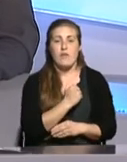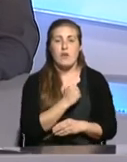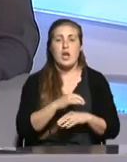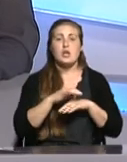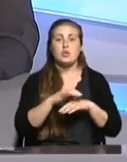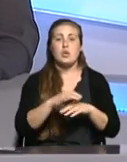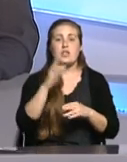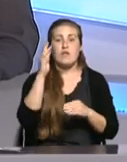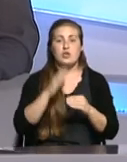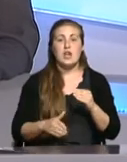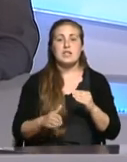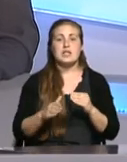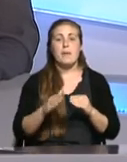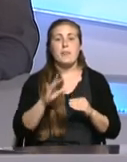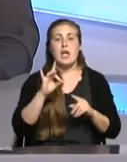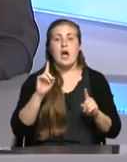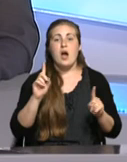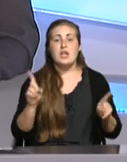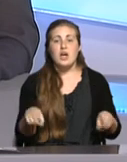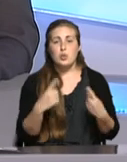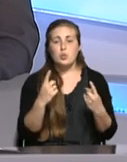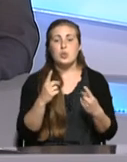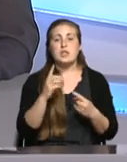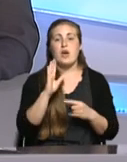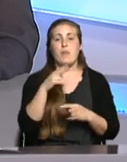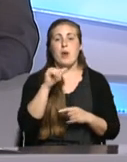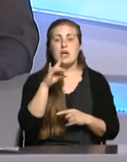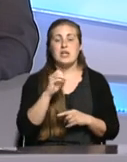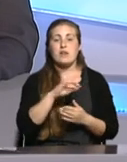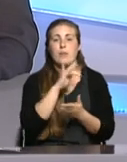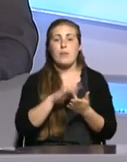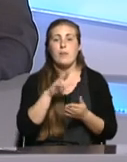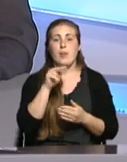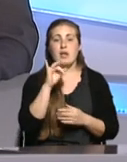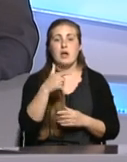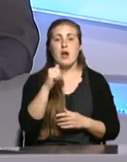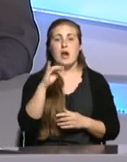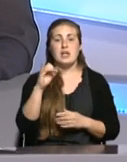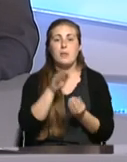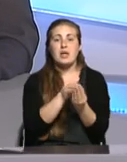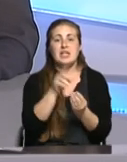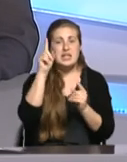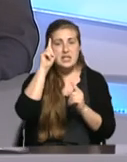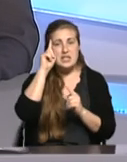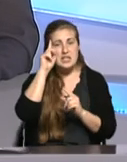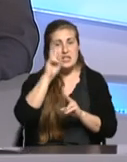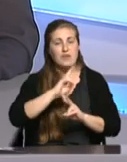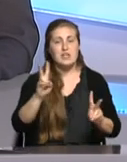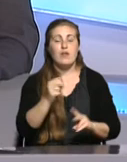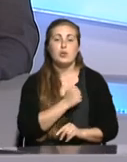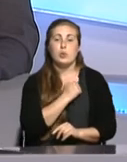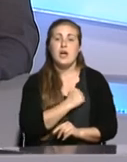за год завершается реконструкция в парке симферополь парке гагарина у могилы неизвестного солдата и там же